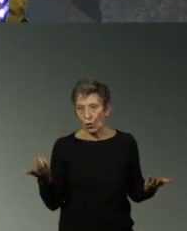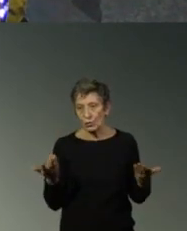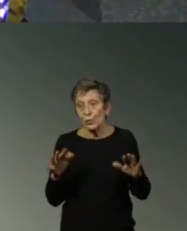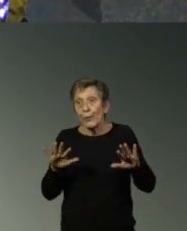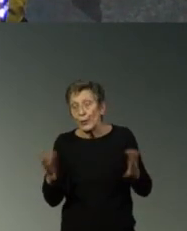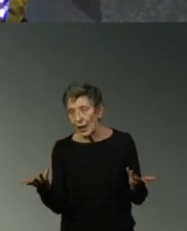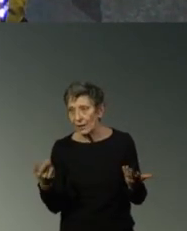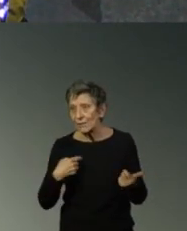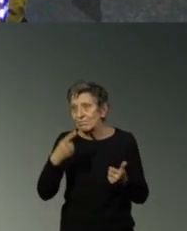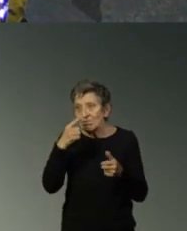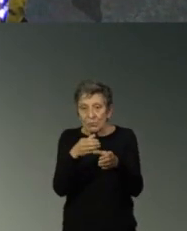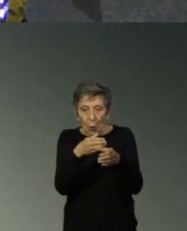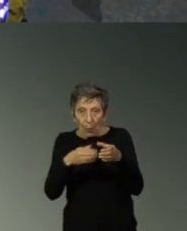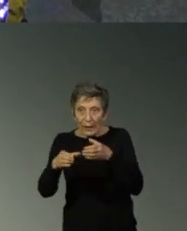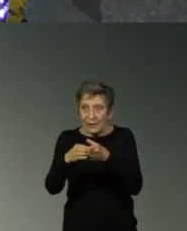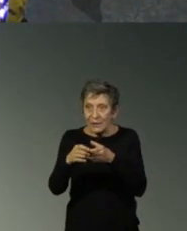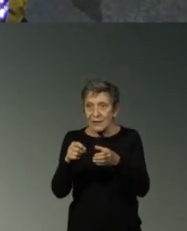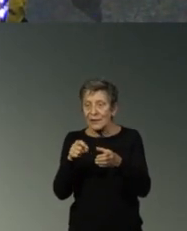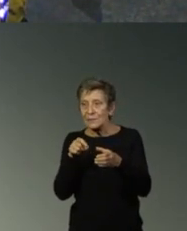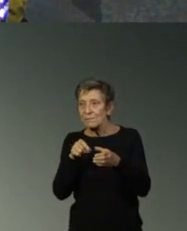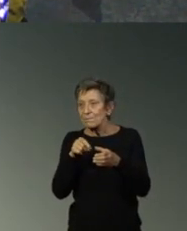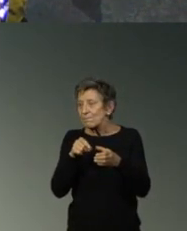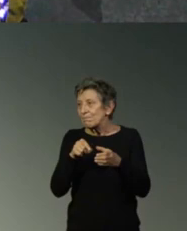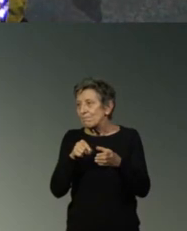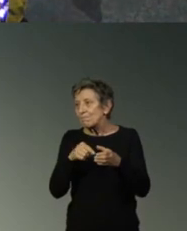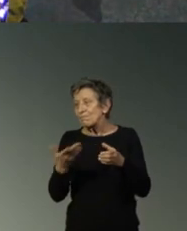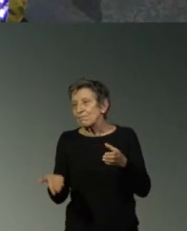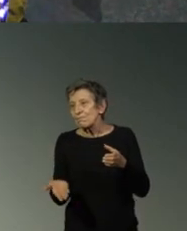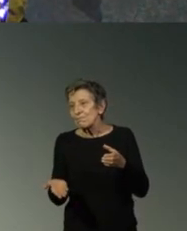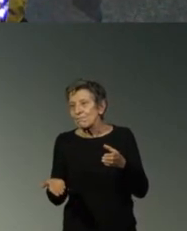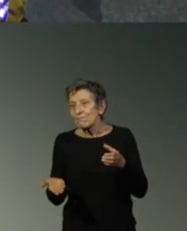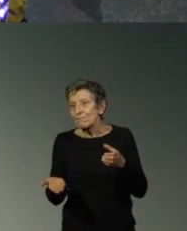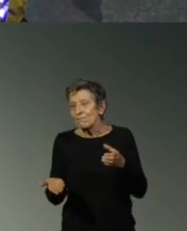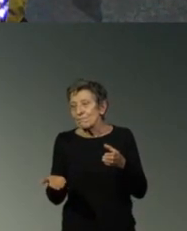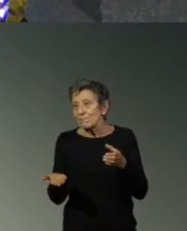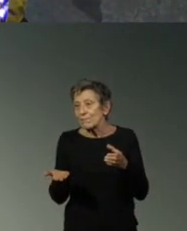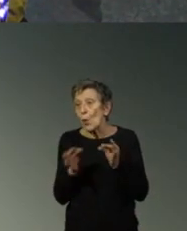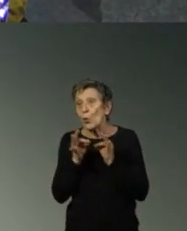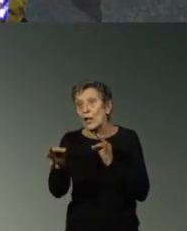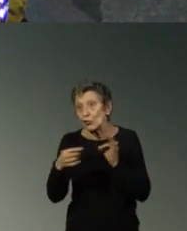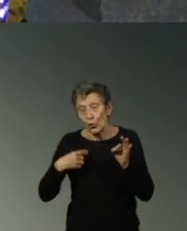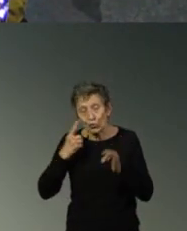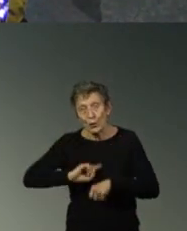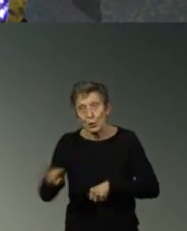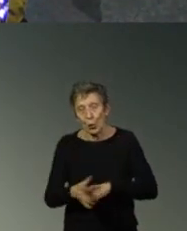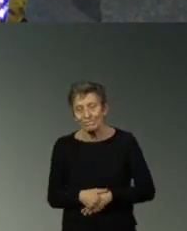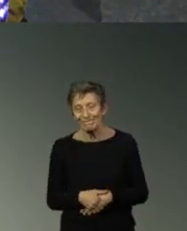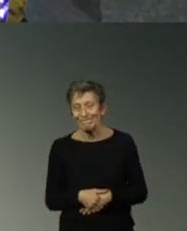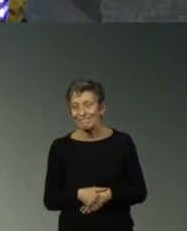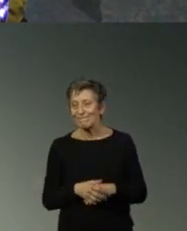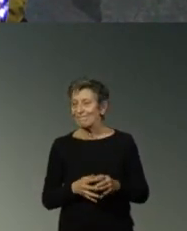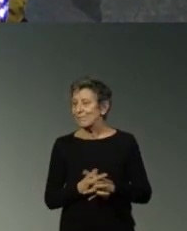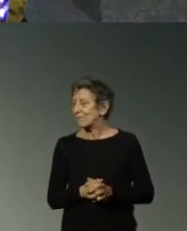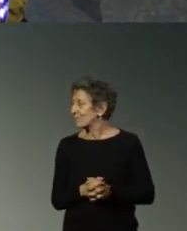je crains que l'empathie ne soit pas quelque chose qui se... C'est pas très contagieux, je crois pas.